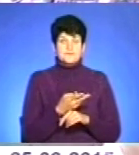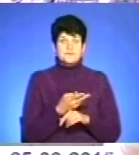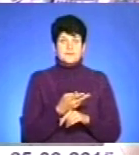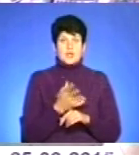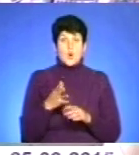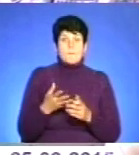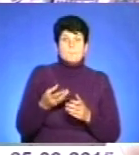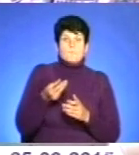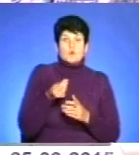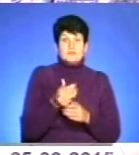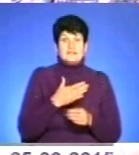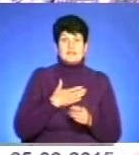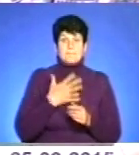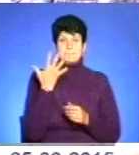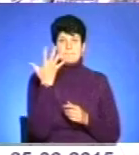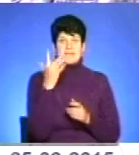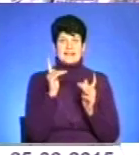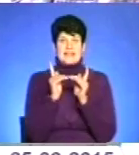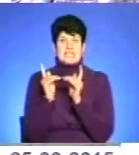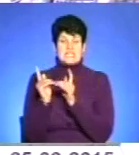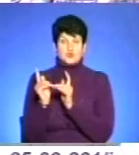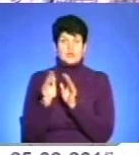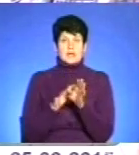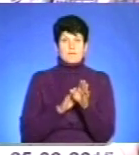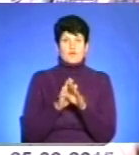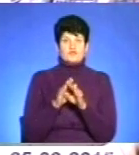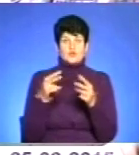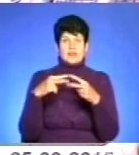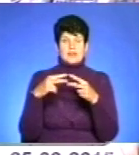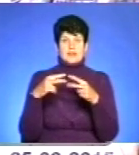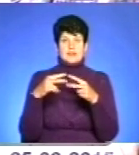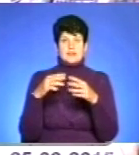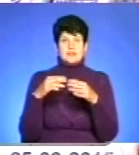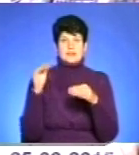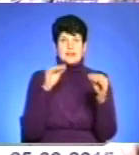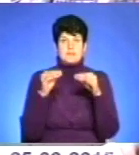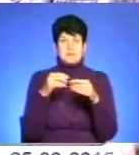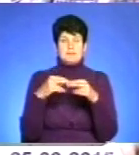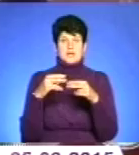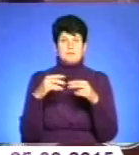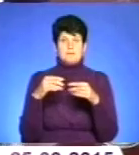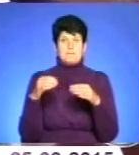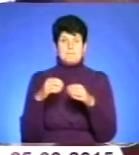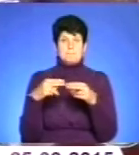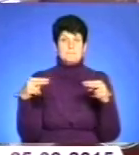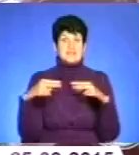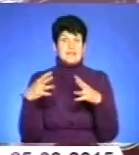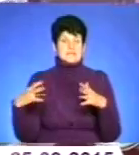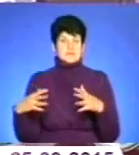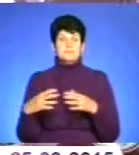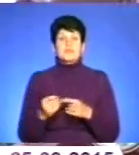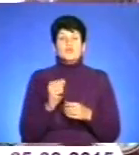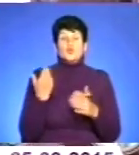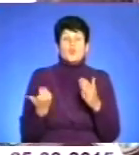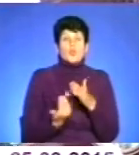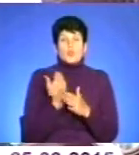поплатив нам 5 ліжок і повністю набір білизни для цих же ліжок. Щось нове і невідоме